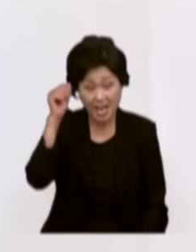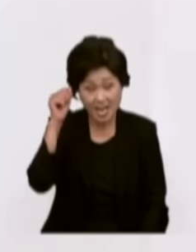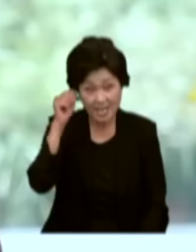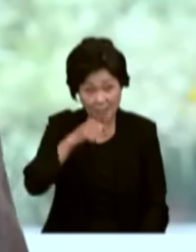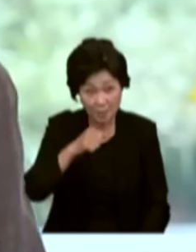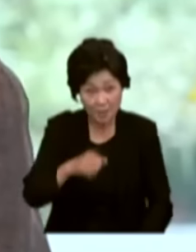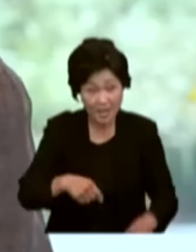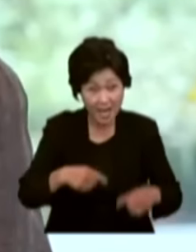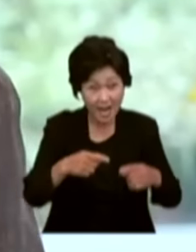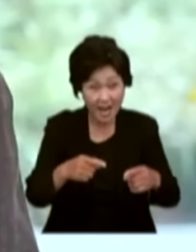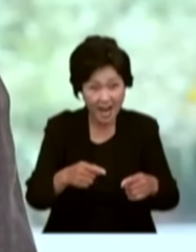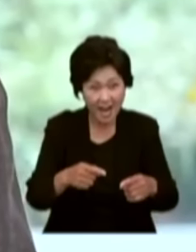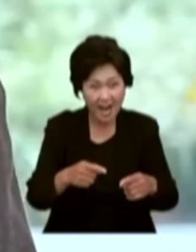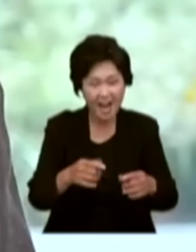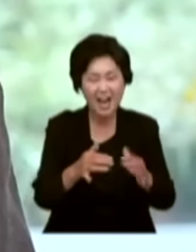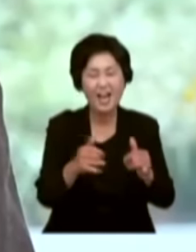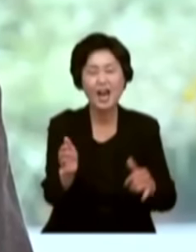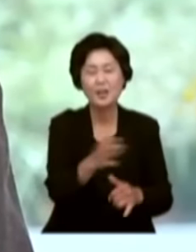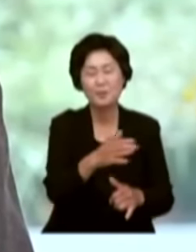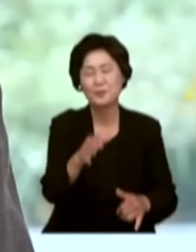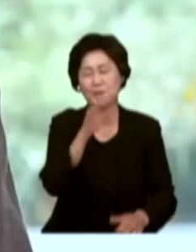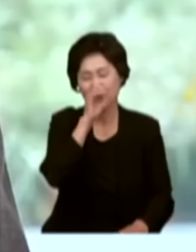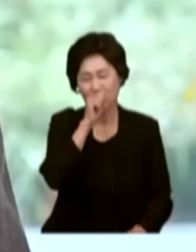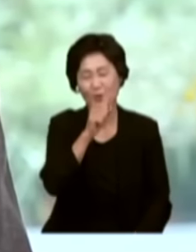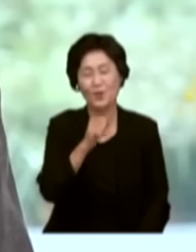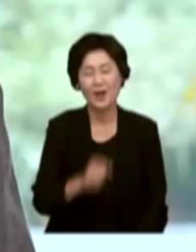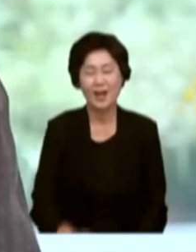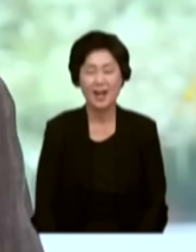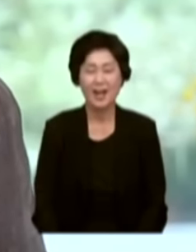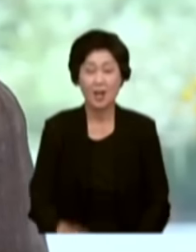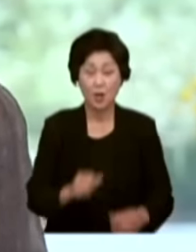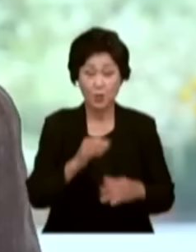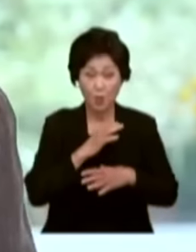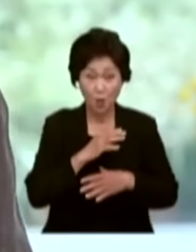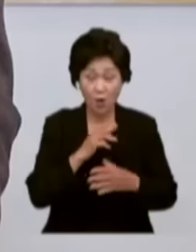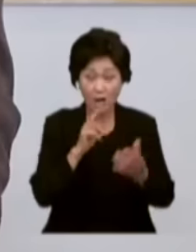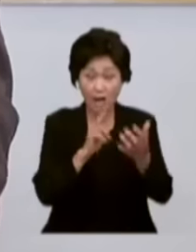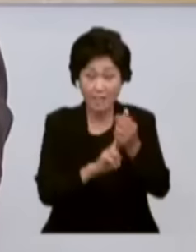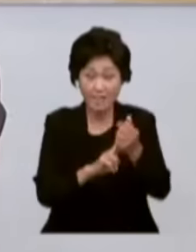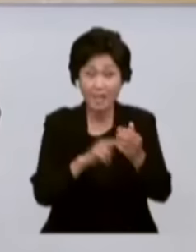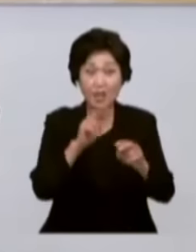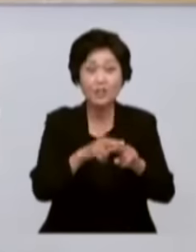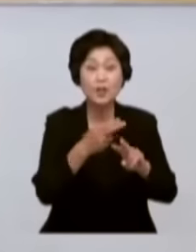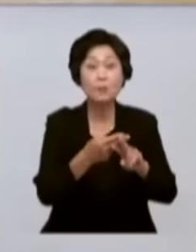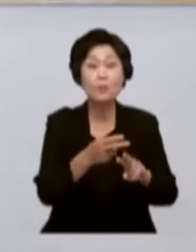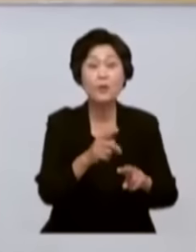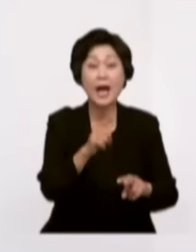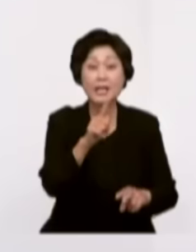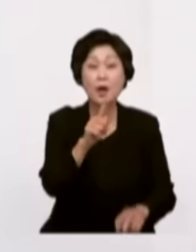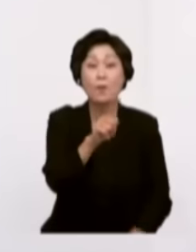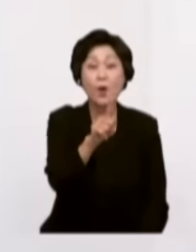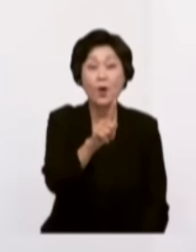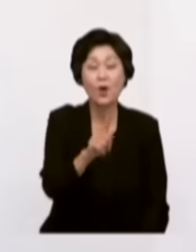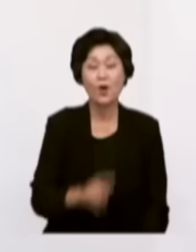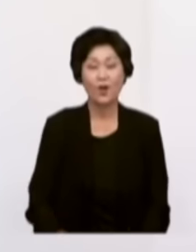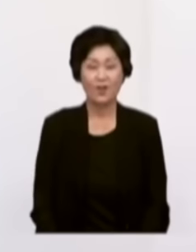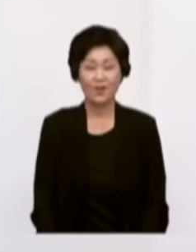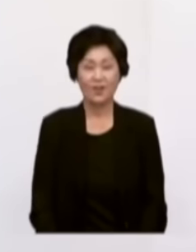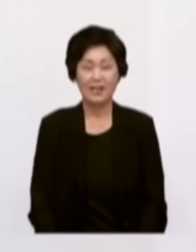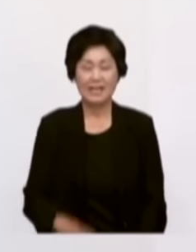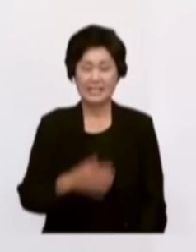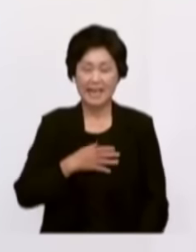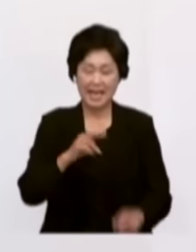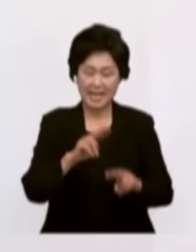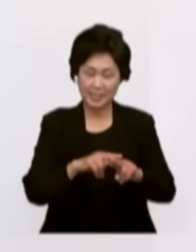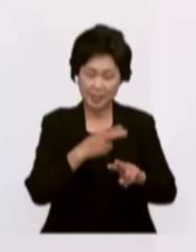예. 근데 그 많은 선물 중에 정말 놀라운 기적 같은 선물 한 가지만 꼽아라 그러면은? 저는 그